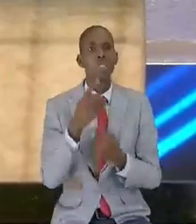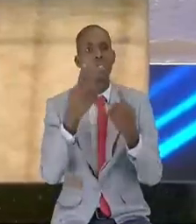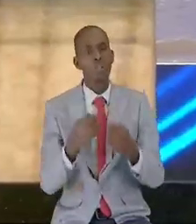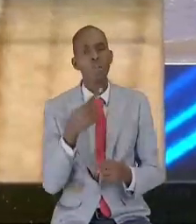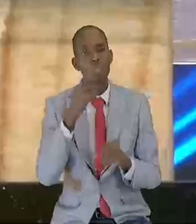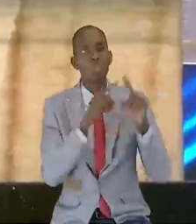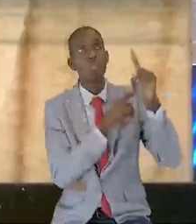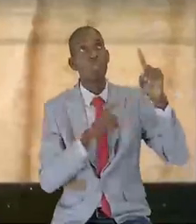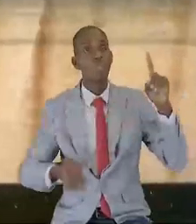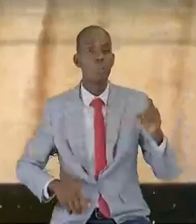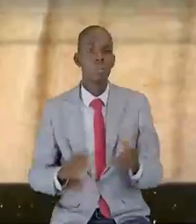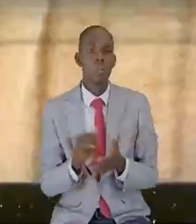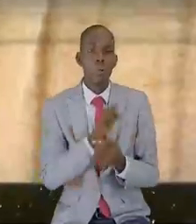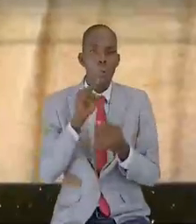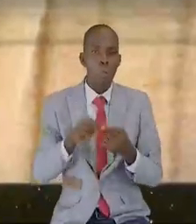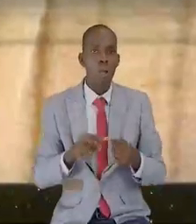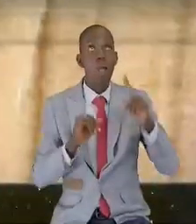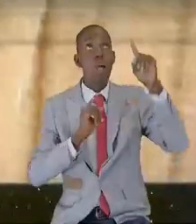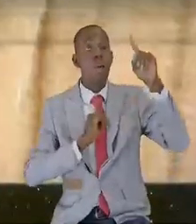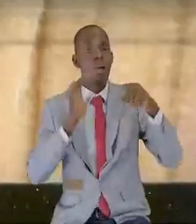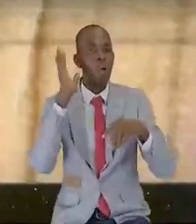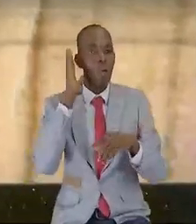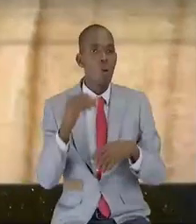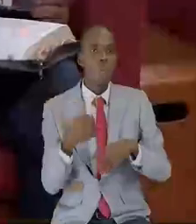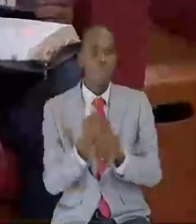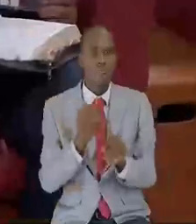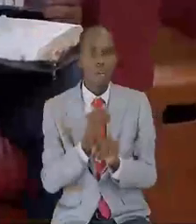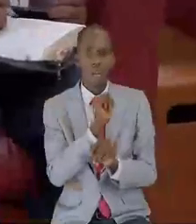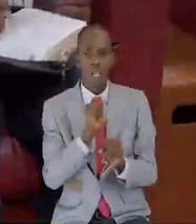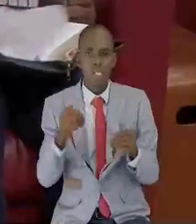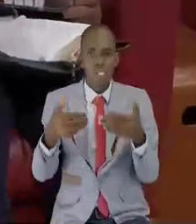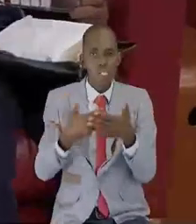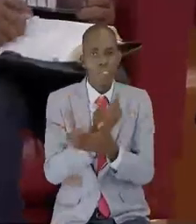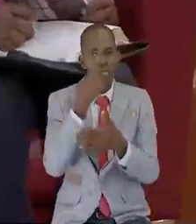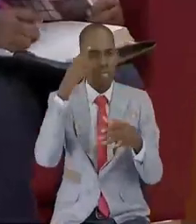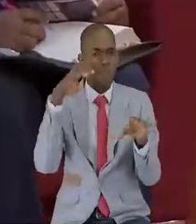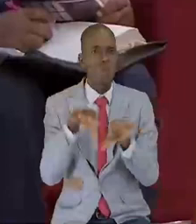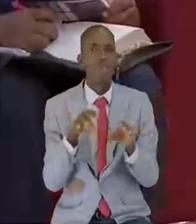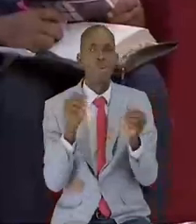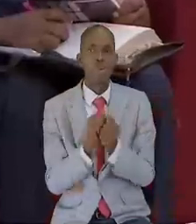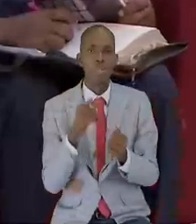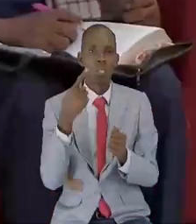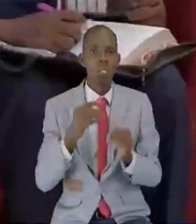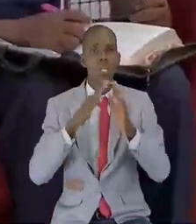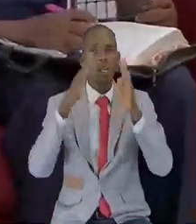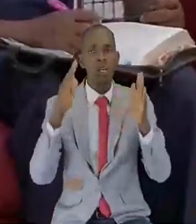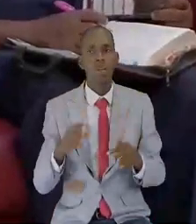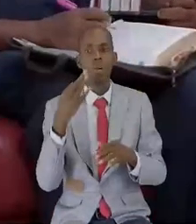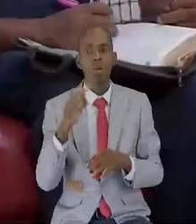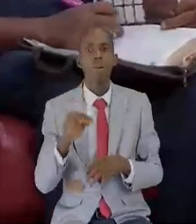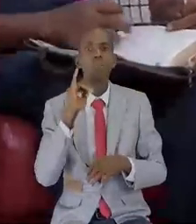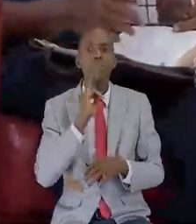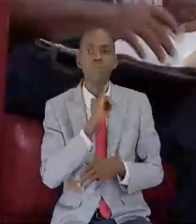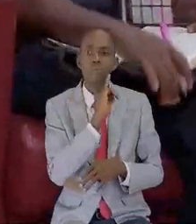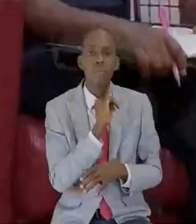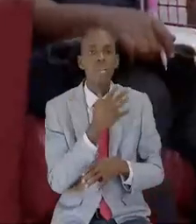le Seigneur, où je ferai avec la maison d'Israël et la maison de Juda une nouvelle alliance, une alliance